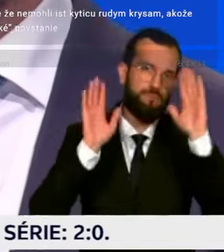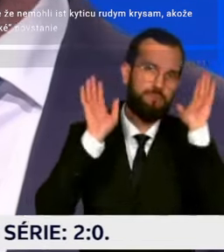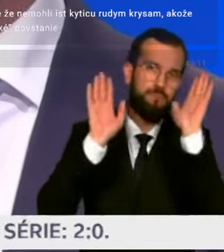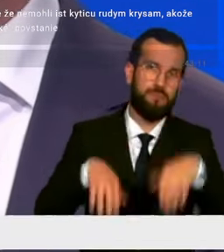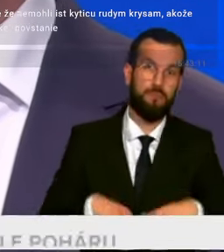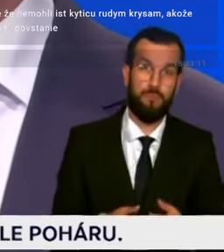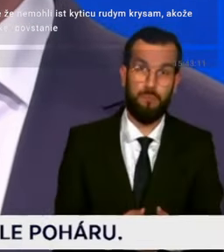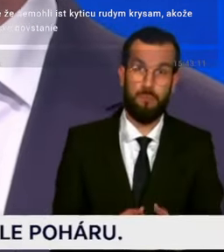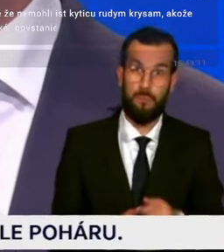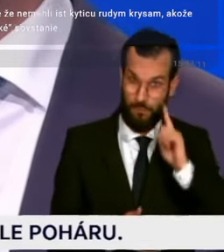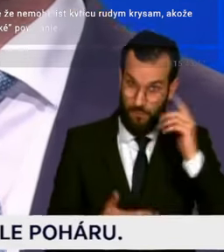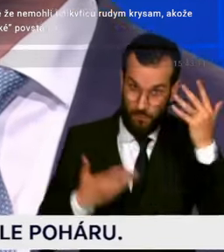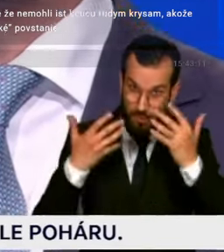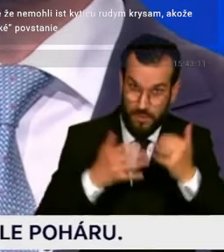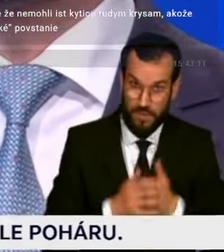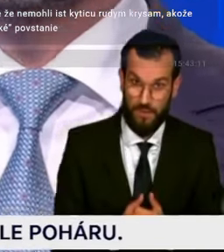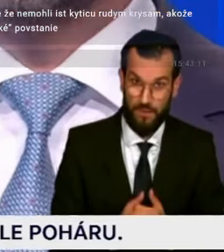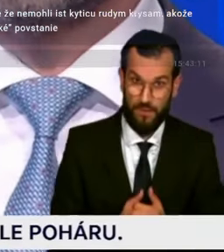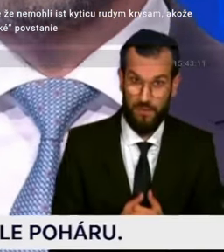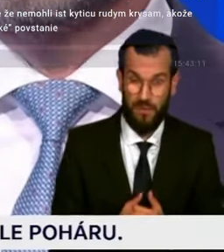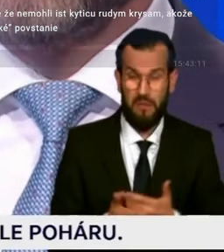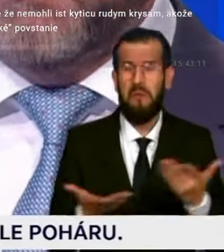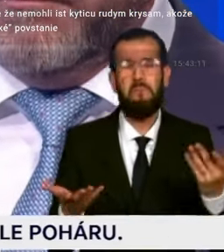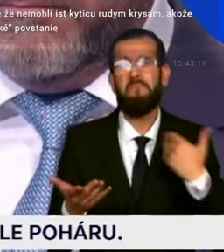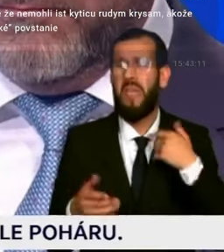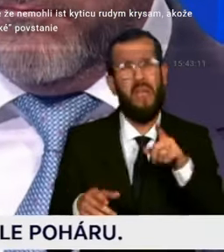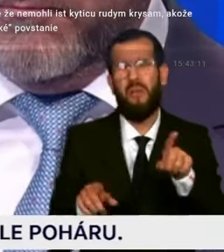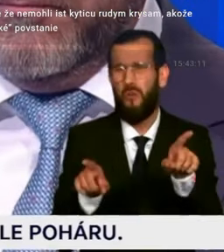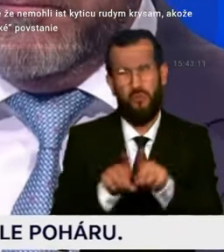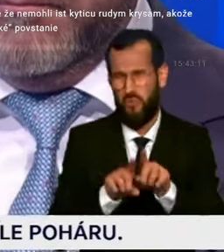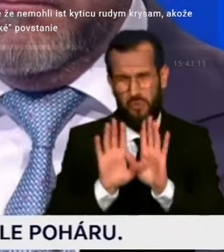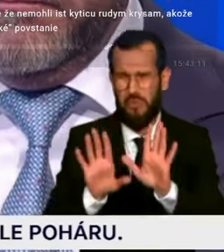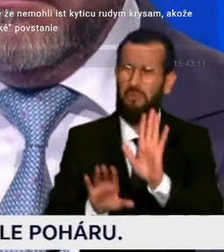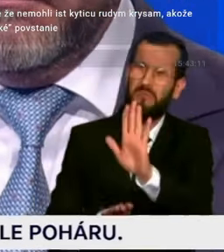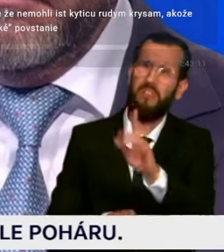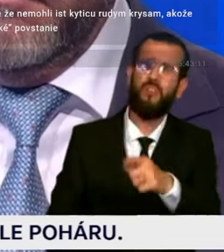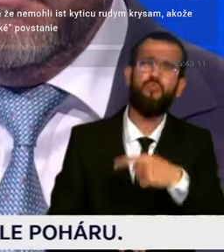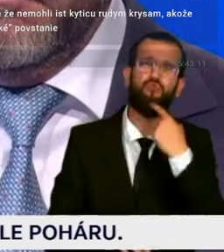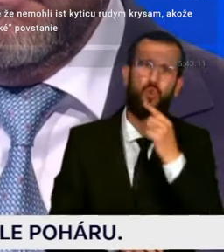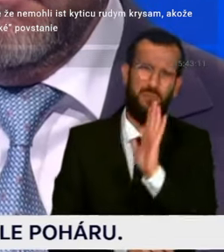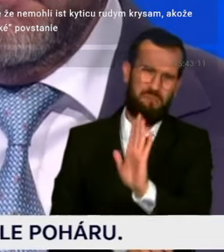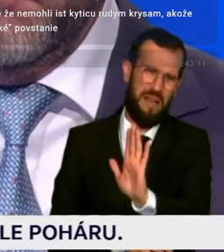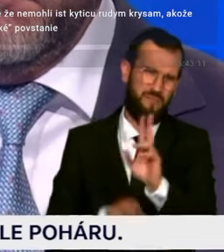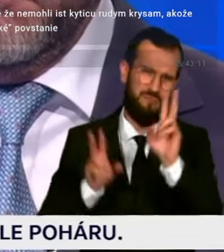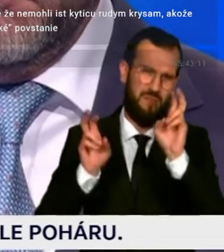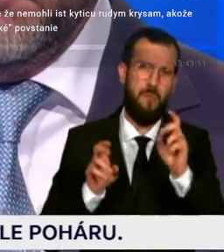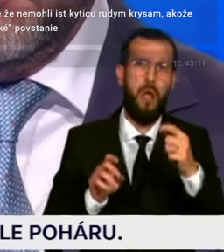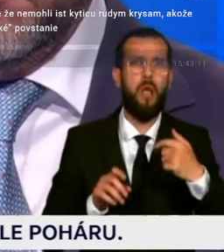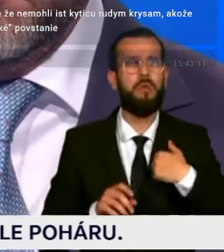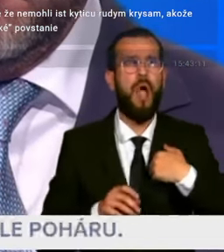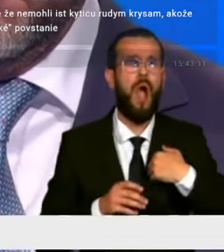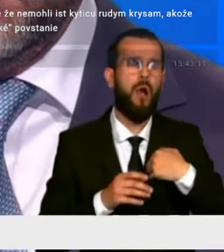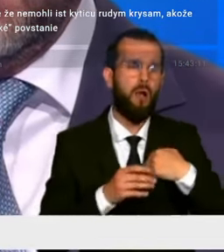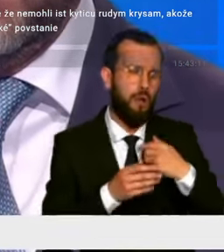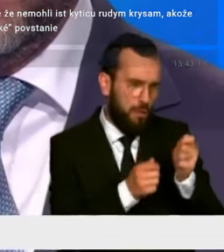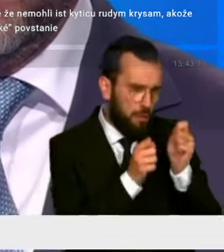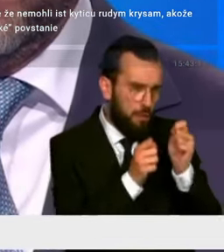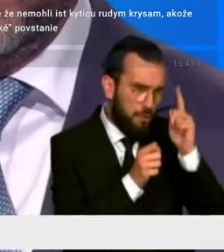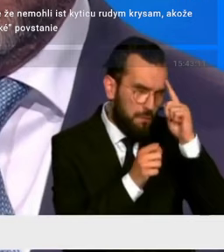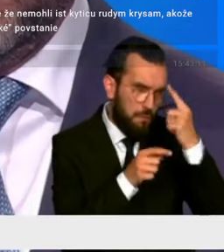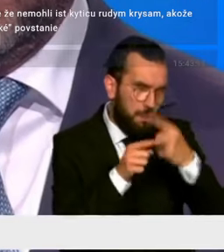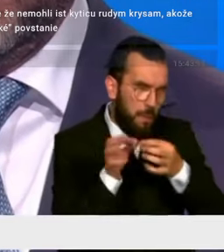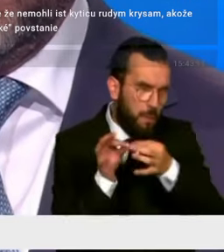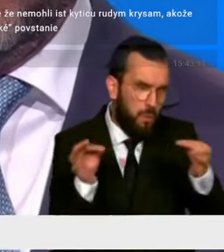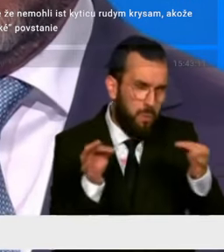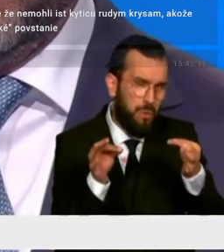neviete si predstaviť A mne je úplne Srdečne jedno tie vaše floskuly o ktorých hovoríte že ja som niečo Naučený môžeme sa o tom dve